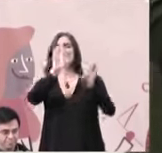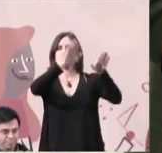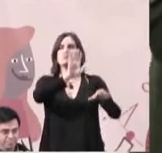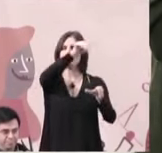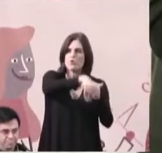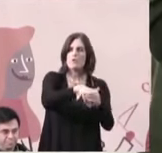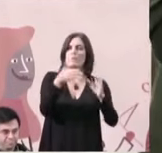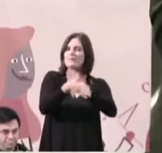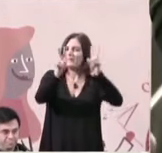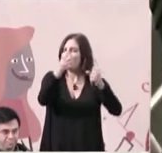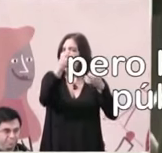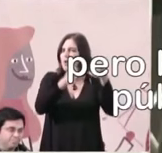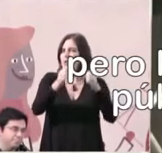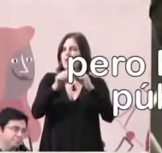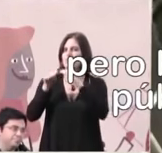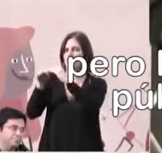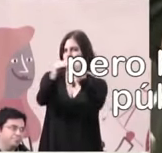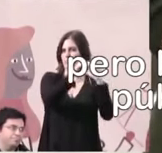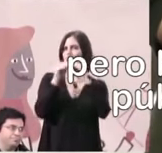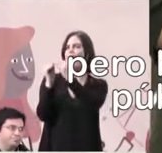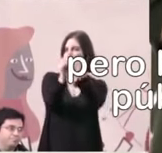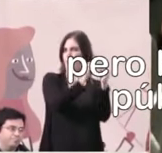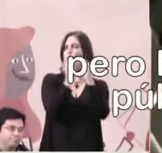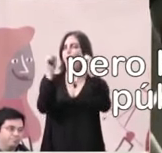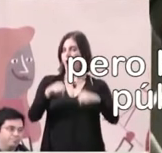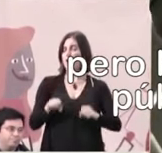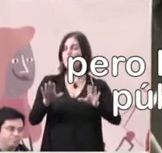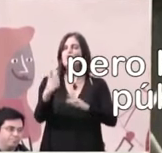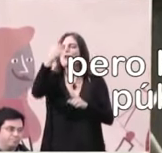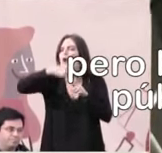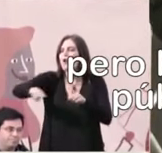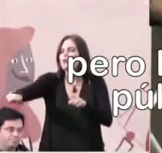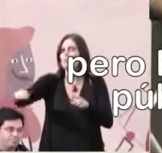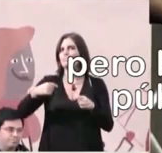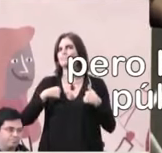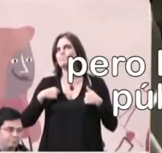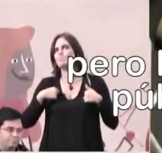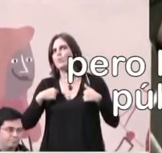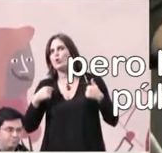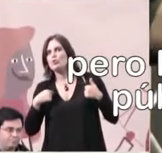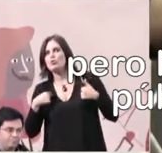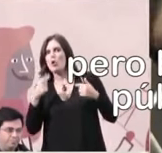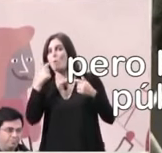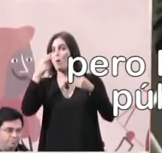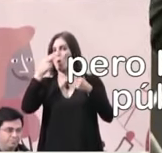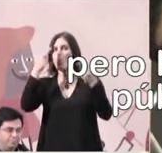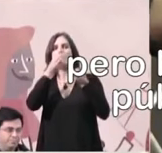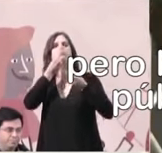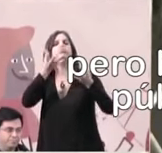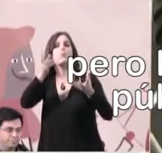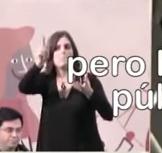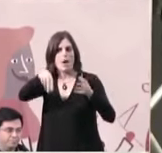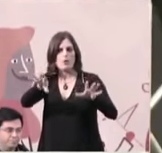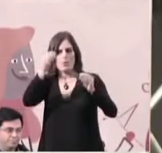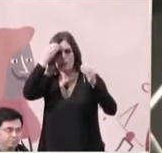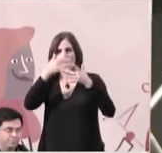matèria econòmica han estat sempre bastant d'acord. Però hi ha una altra cosa amb la que jo he trobat, no he trobat mai que es digués en públic i que crec que és interessant